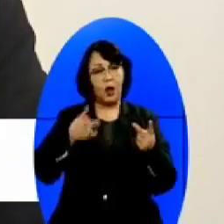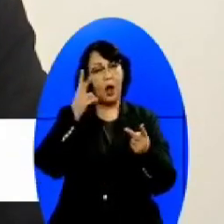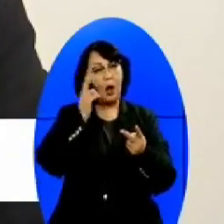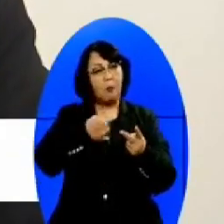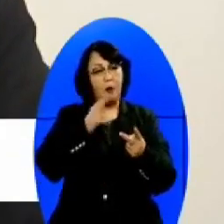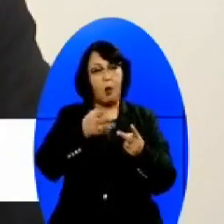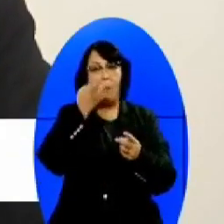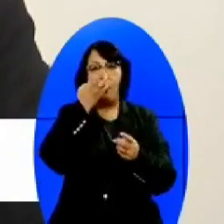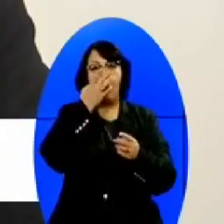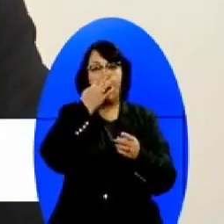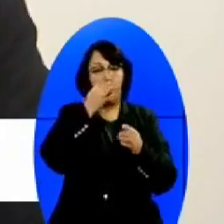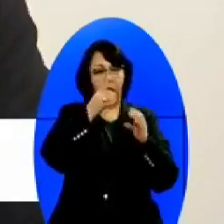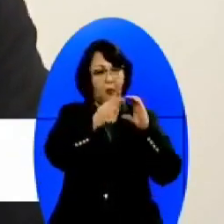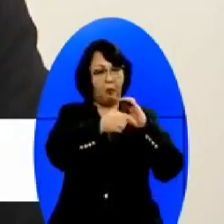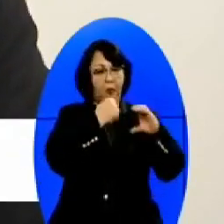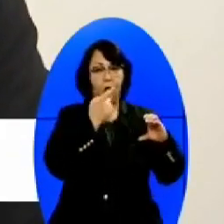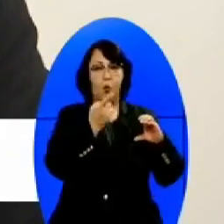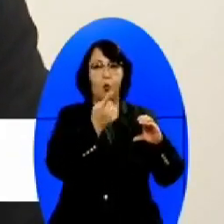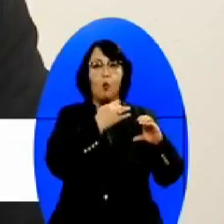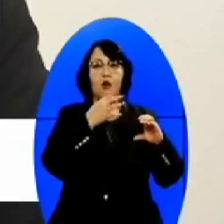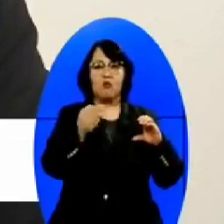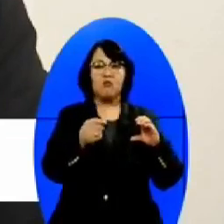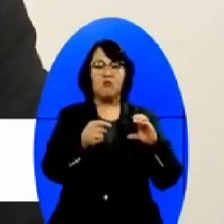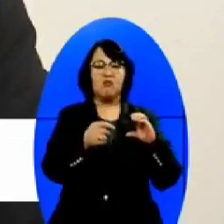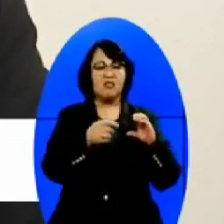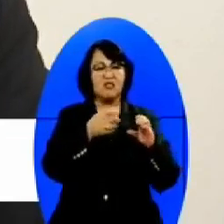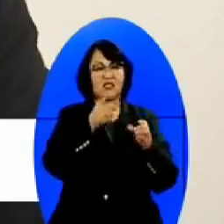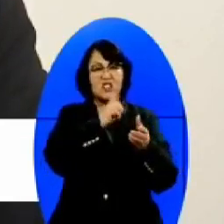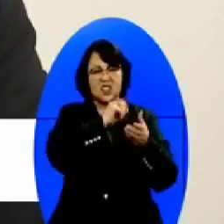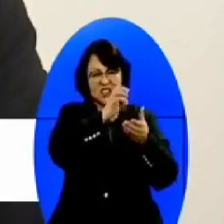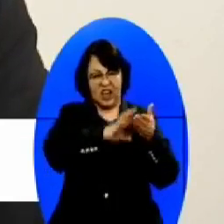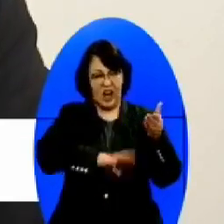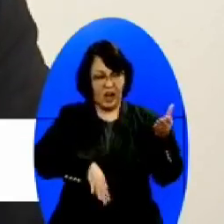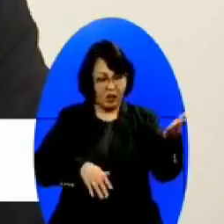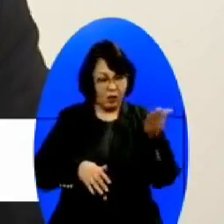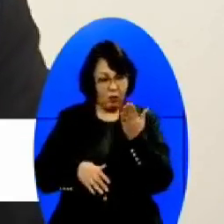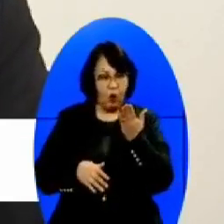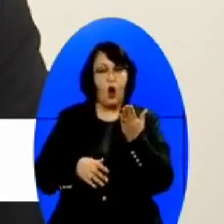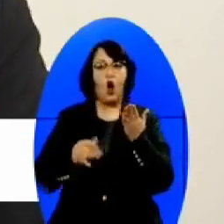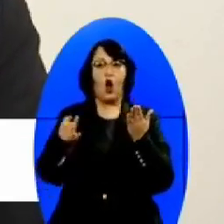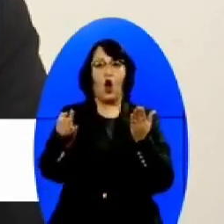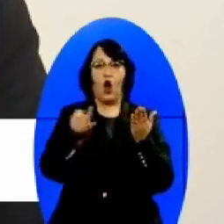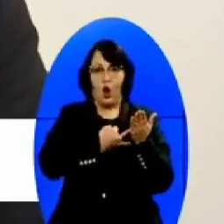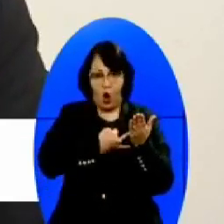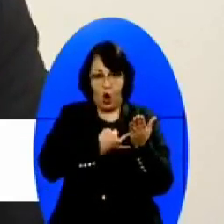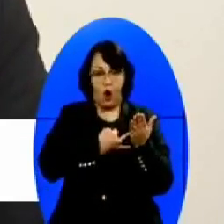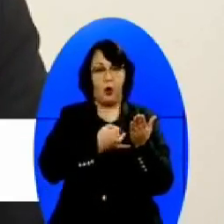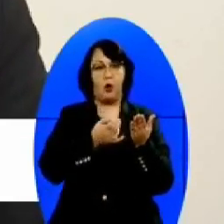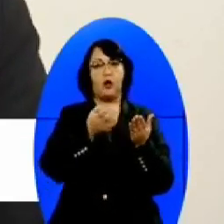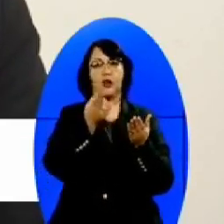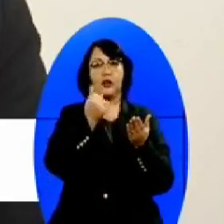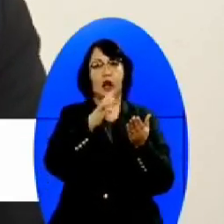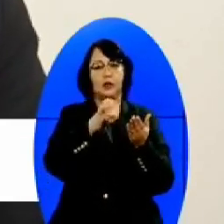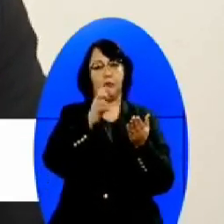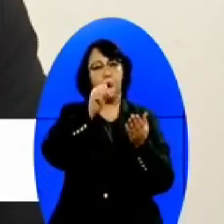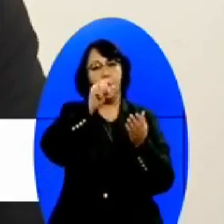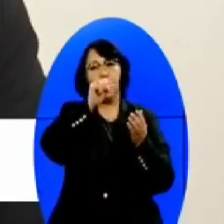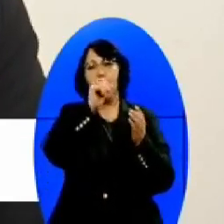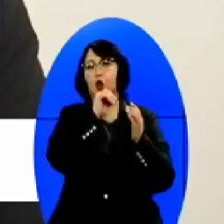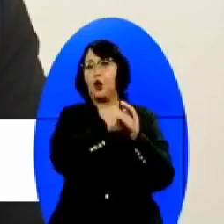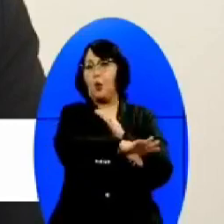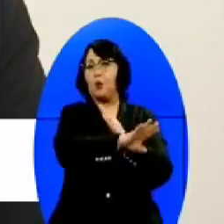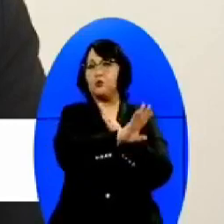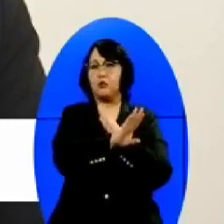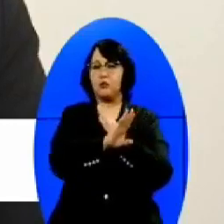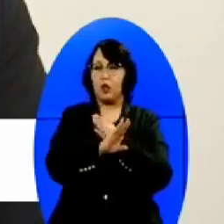хаягаас ирсэн хуурамч зэгтлийг хүлээж аваад яг тэр нэхэмжлийн дагуу барааны төлбөрөө шилжүүлж